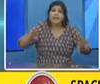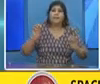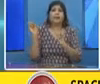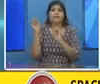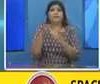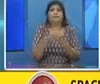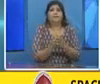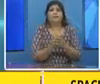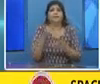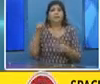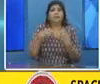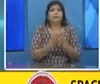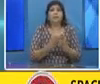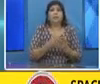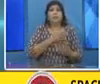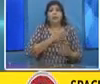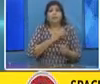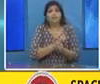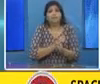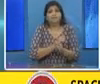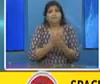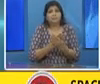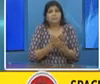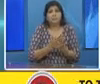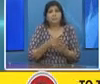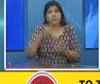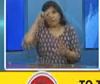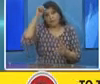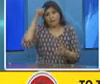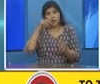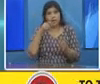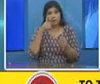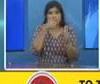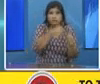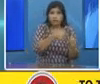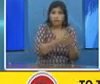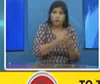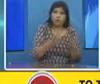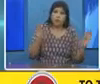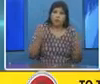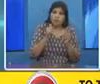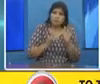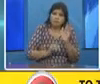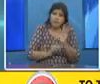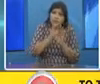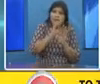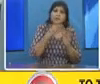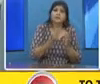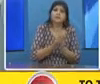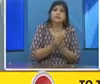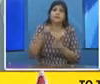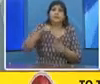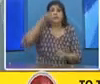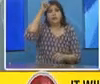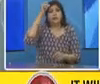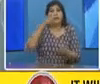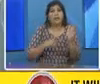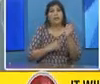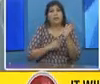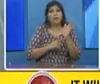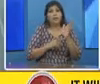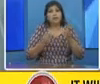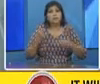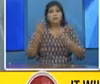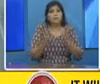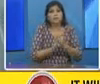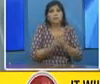मिली। इससे आत्मनिर्भर भारत अभियान को न केवल गति मिलेगी बल्कि देश टेक्नोलॉजी में